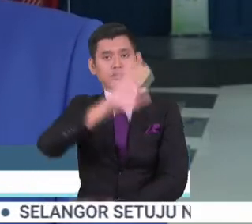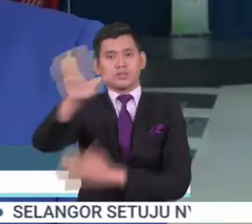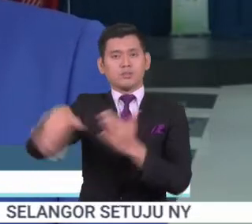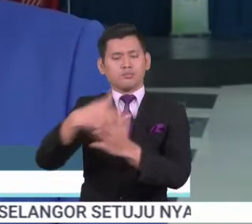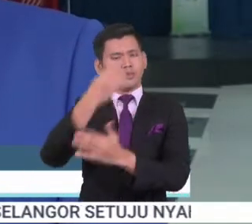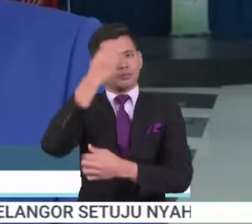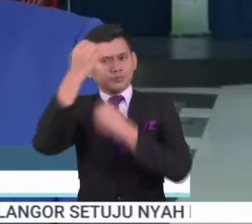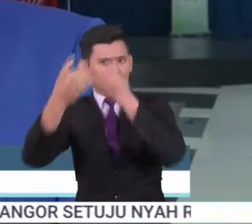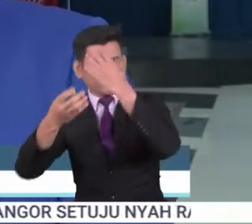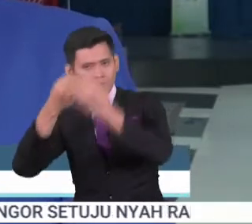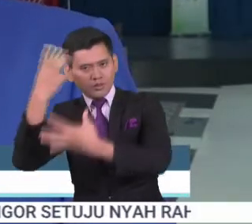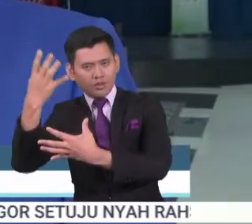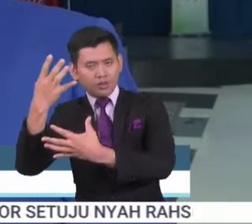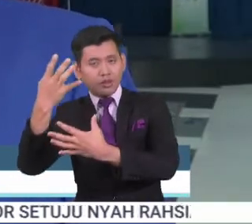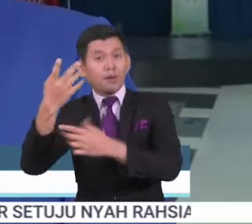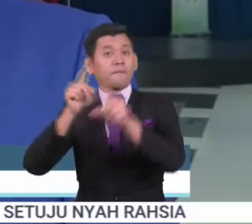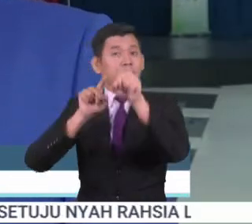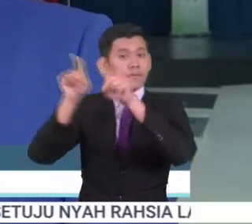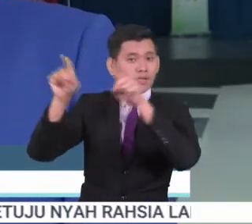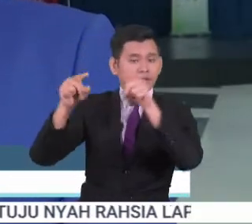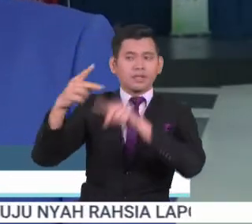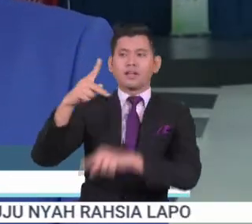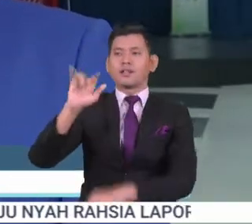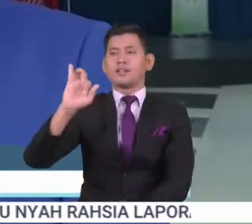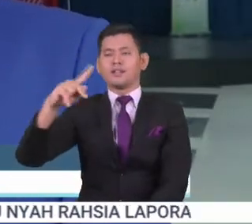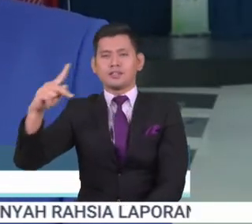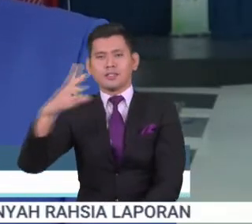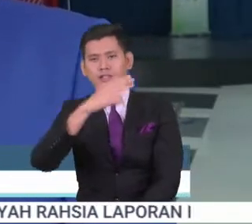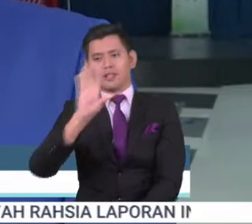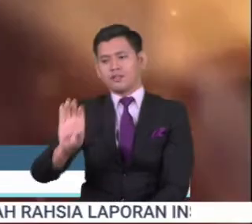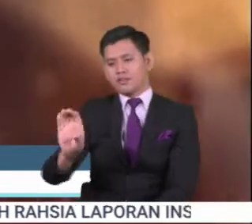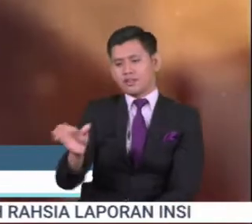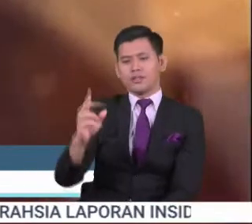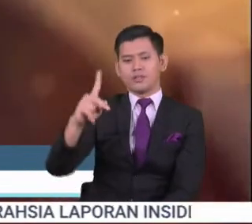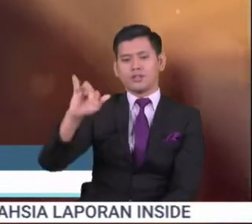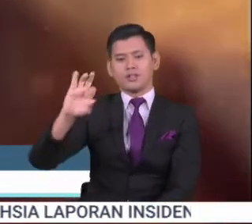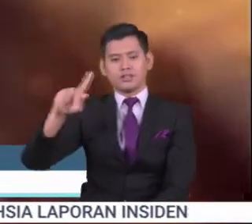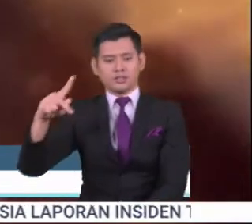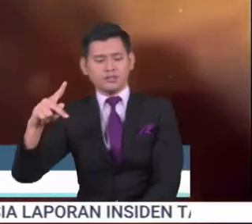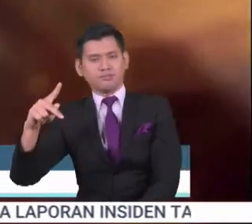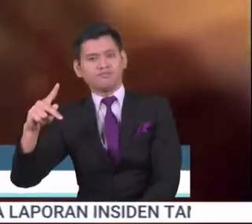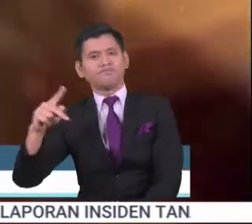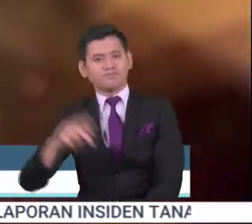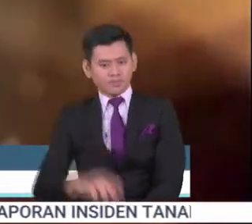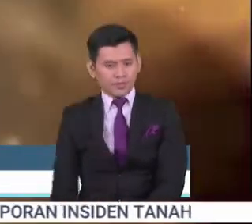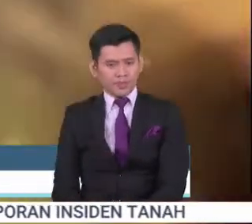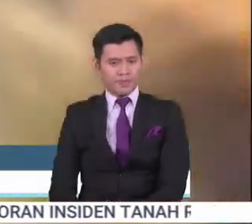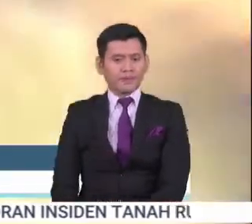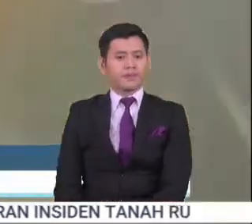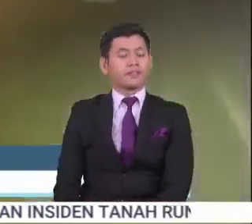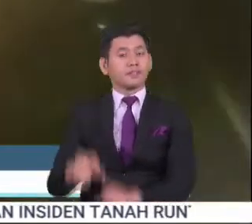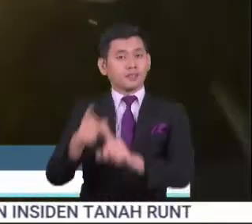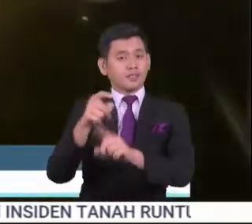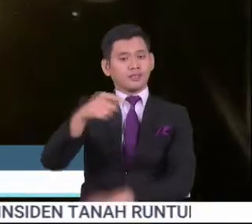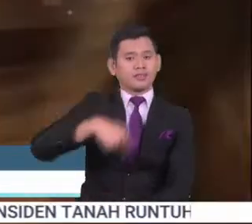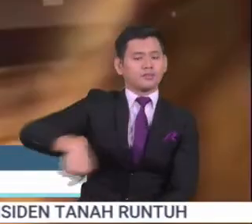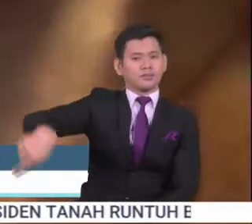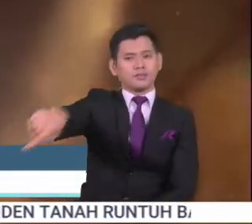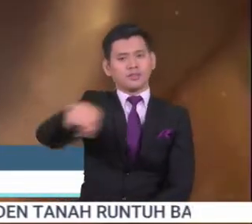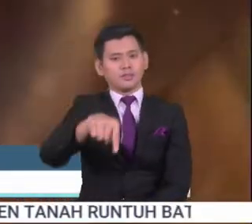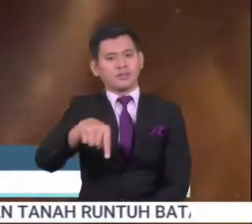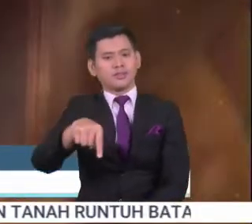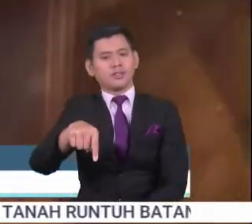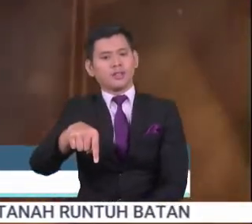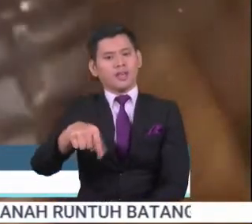info tentang Bintang Klasik dan Radio Klasik boleh diakses di situ. 23 Sabtu. Kalangan sitara juga turut